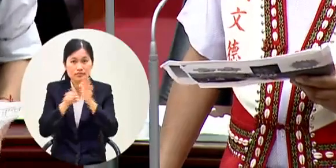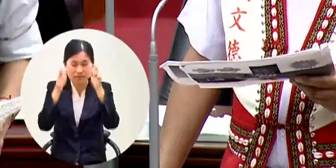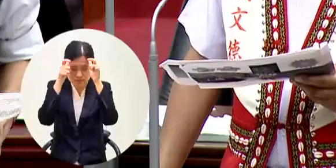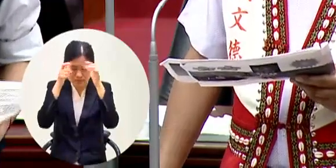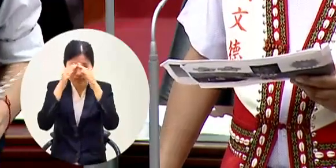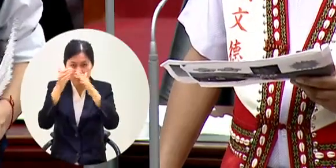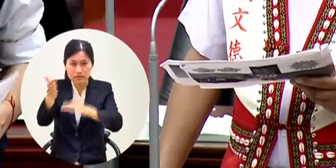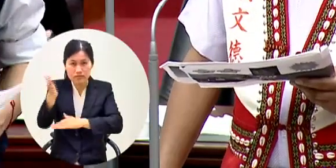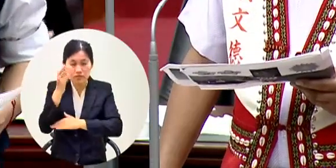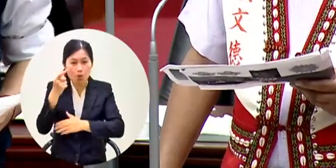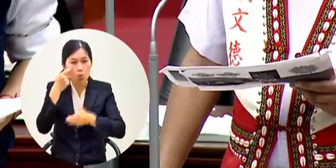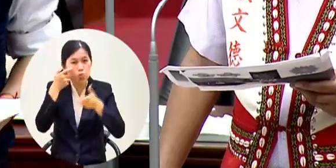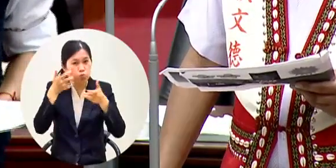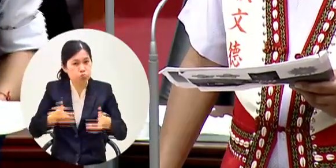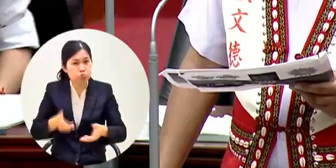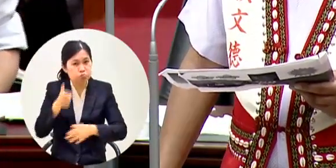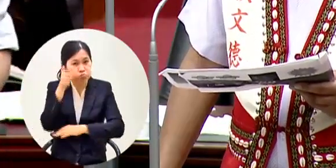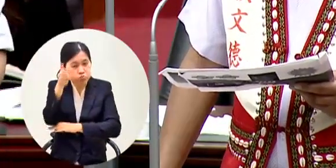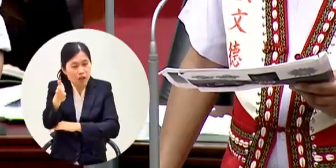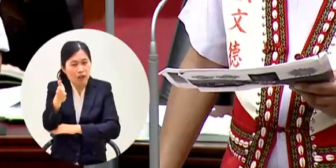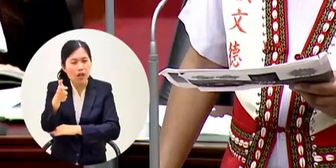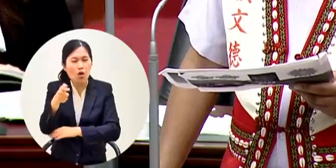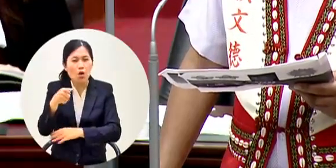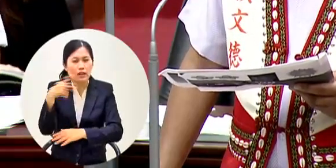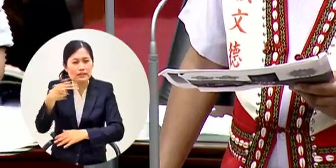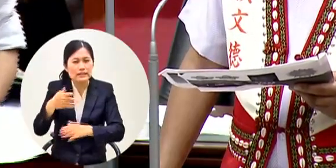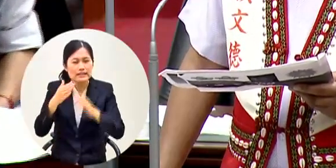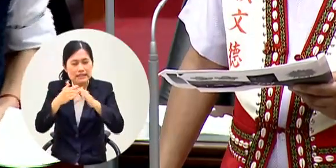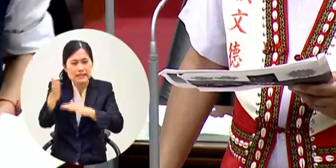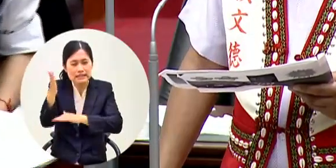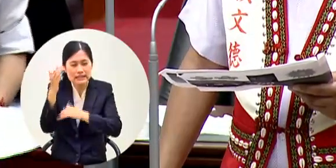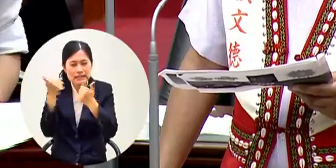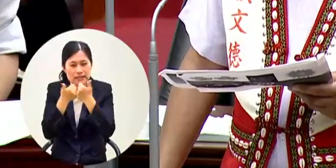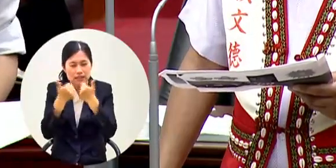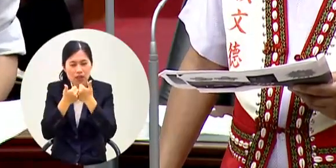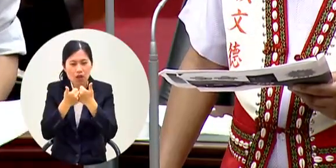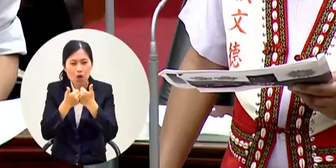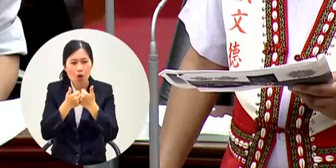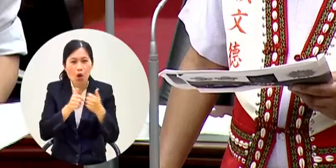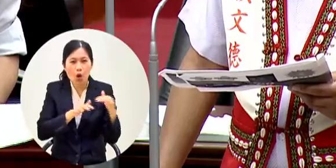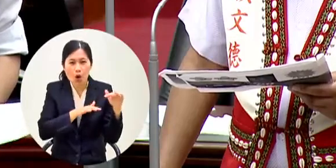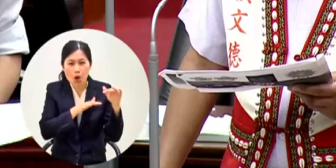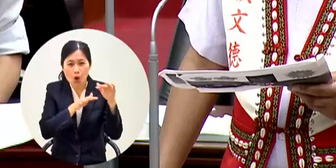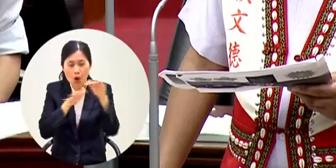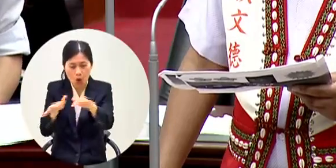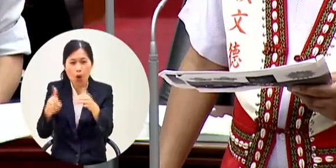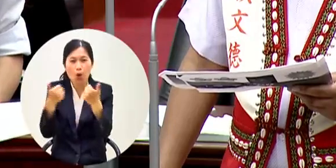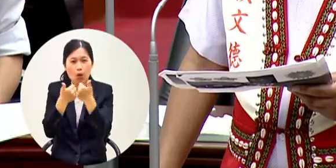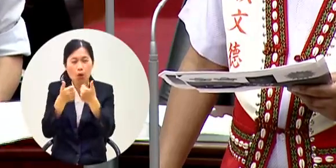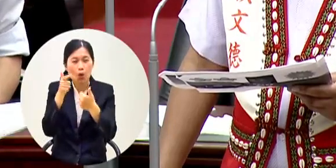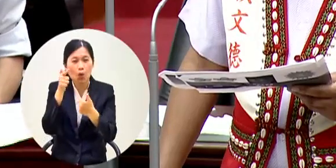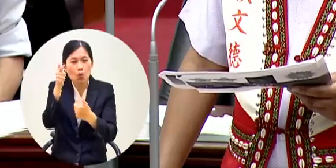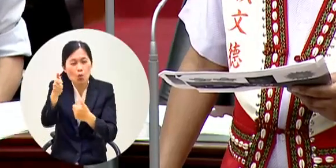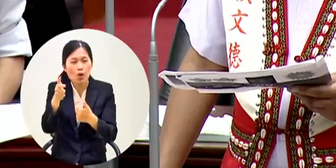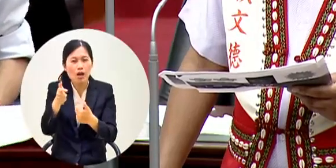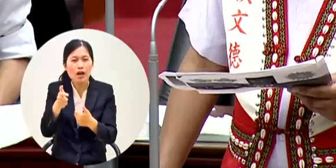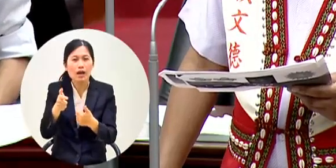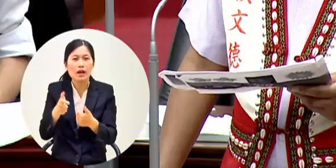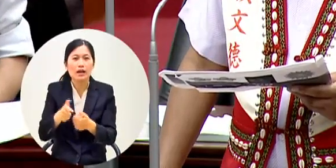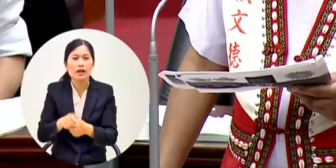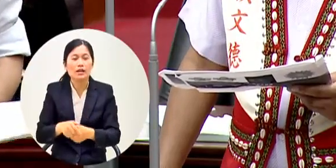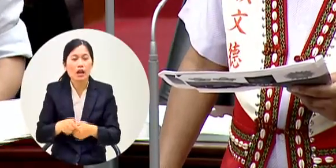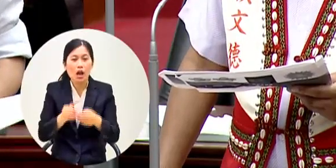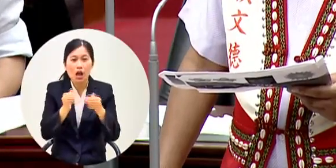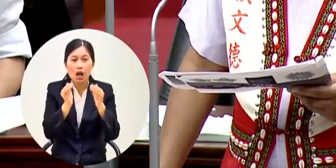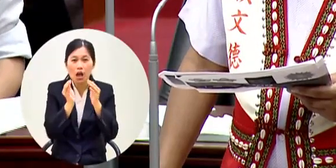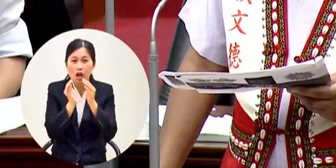争取更好的经济收入，这一点请赖议员能够了解。再来一点，代表高雄市政府重视原乡，所以我们在